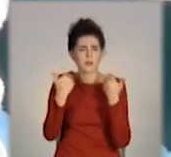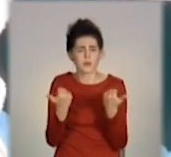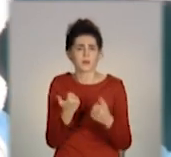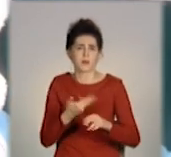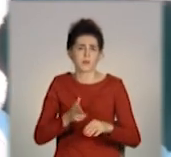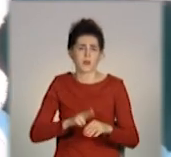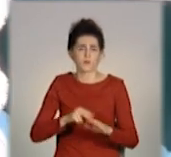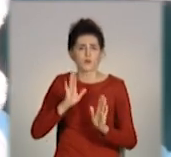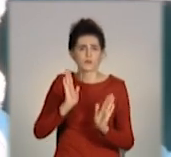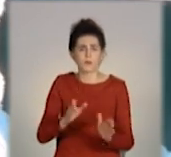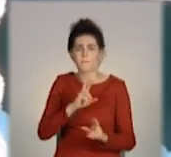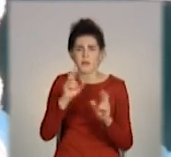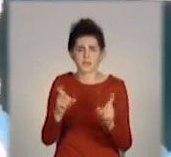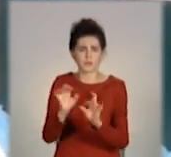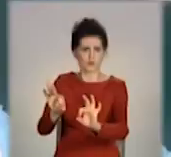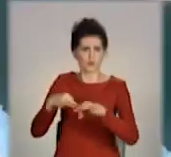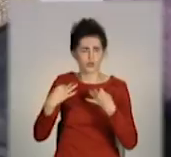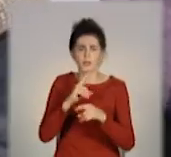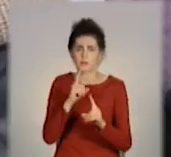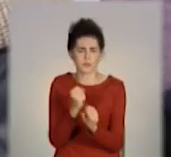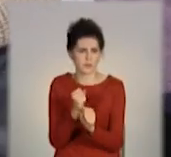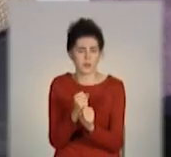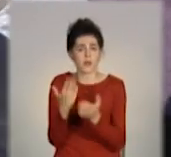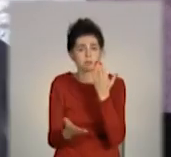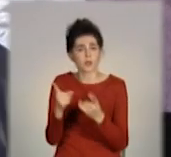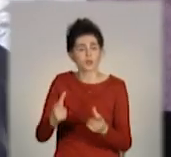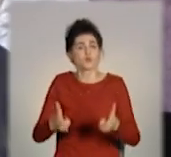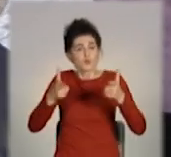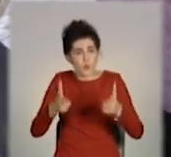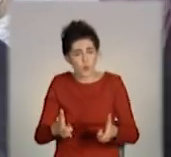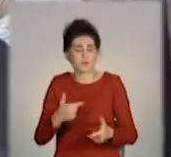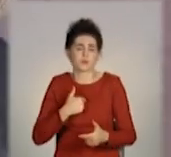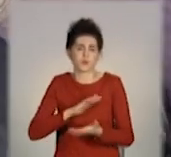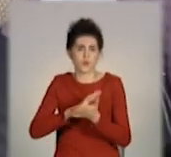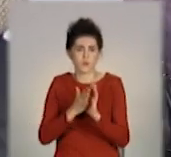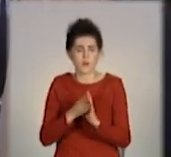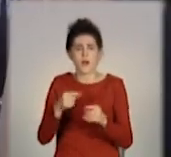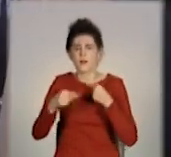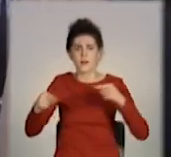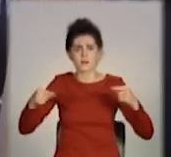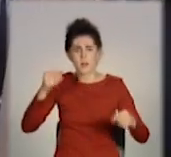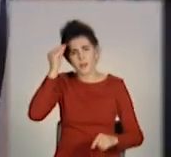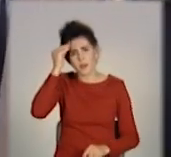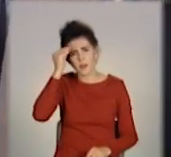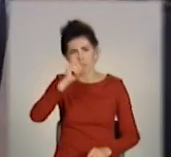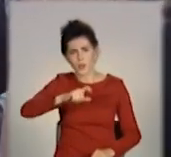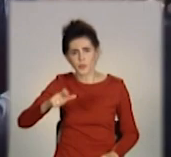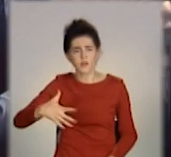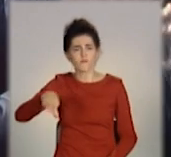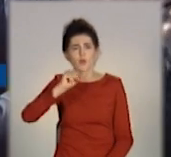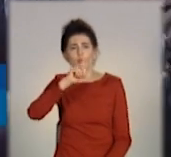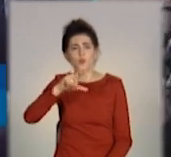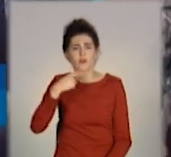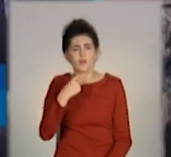поверхностного слою землі, без їх согласия зроблено не буде. У сільській раді побоювання жителів не розділяють. Люди намагаються розібратися,